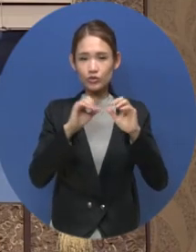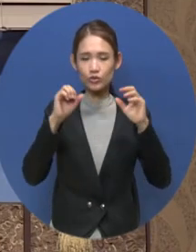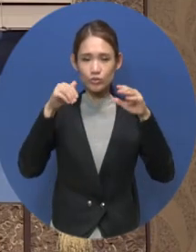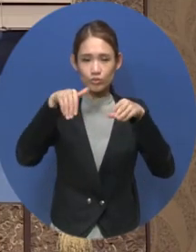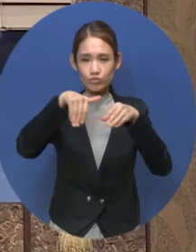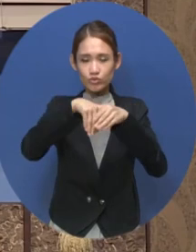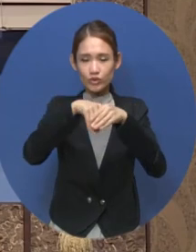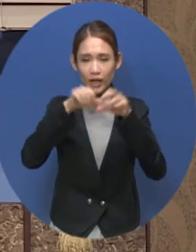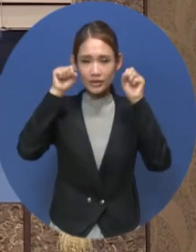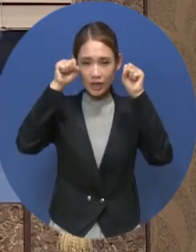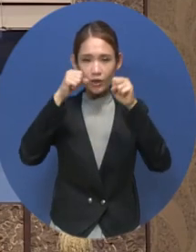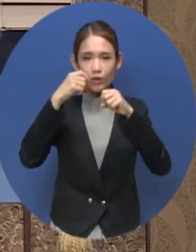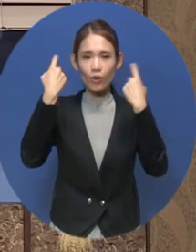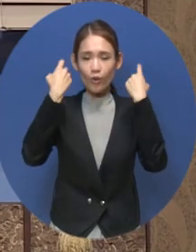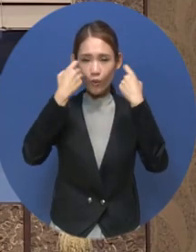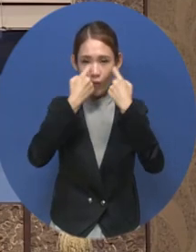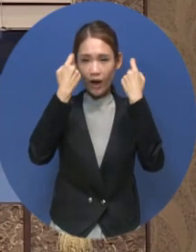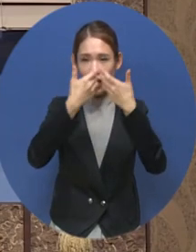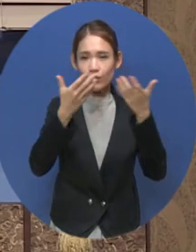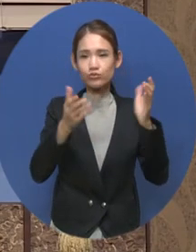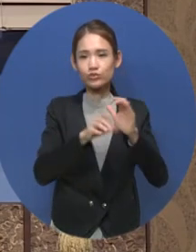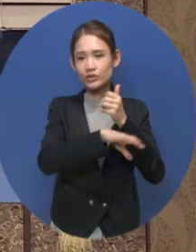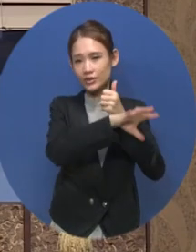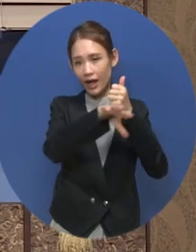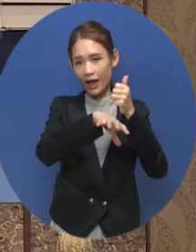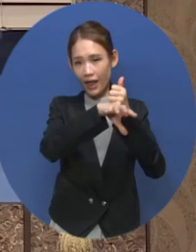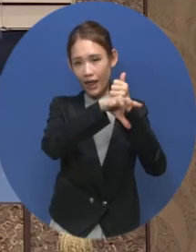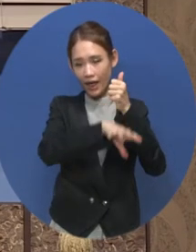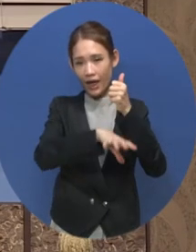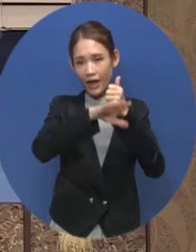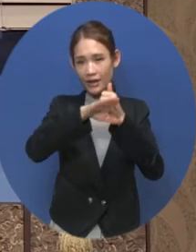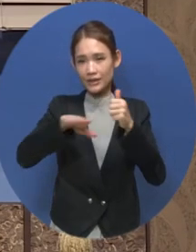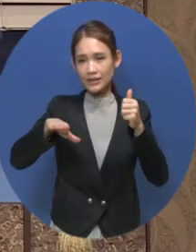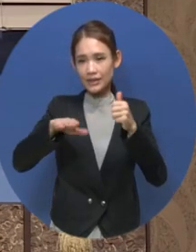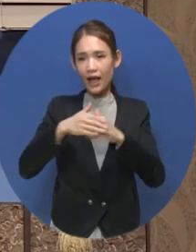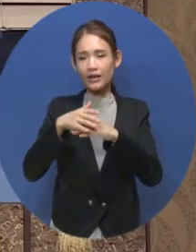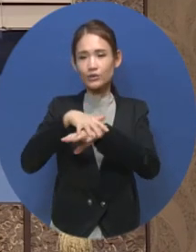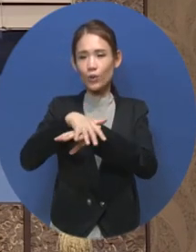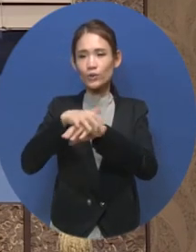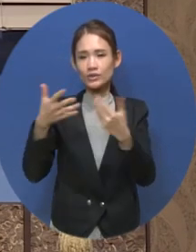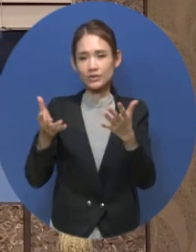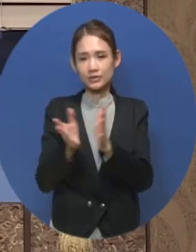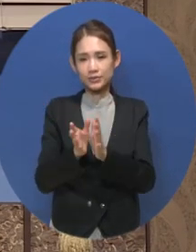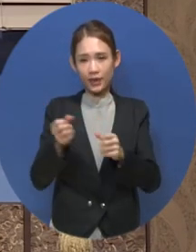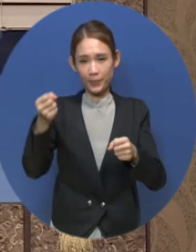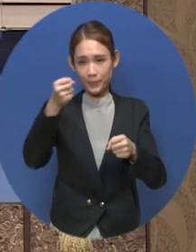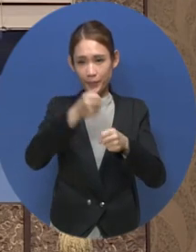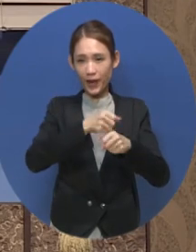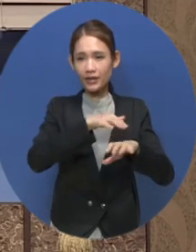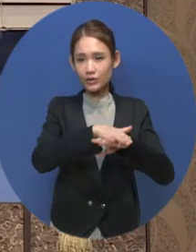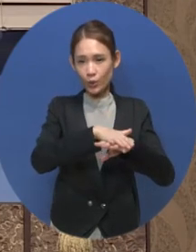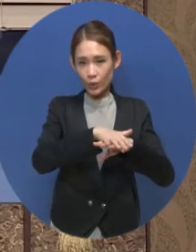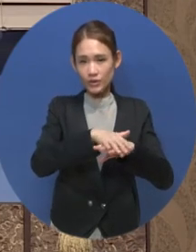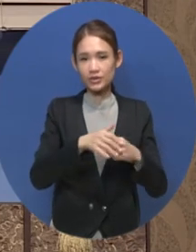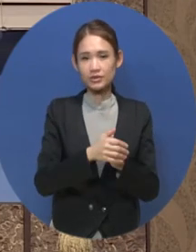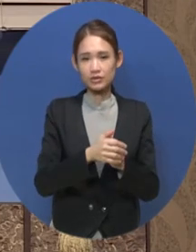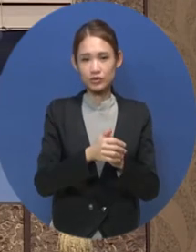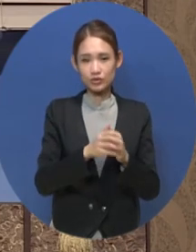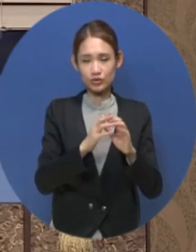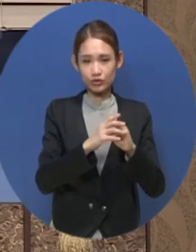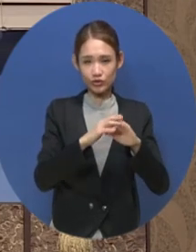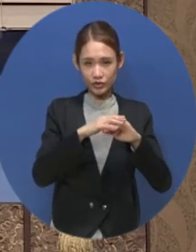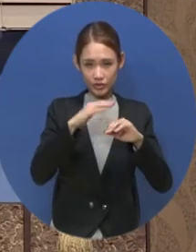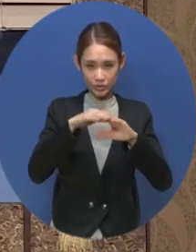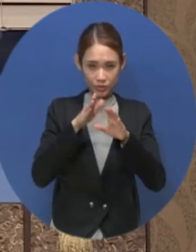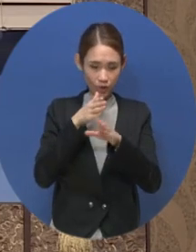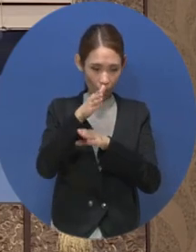네. 공공기관으로 설립이 된 조직입니다. 네. 그래서 저희는 국내의 전문체육, 생활체육,